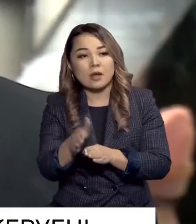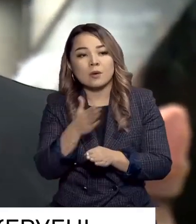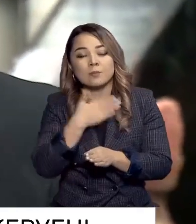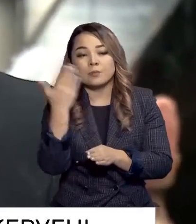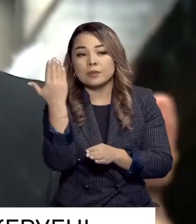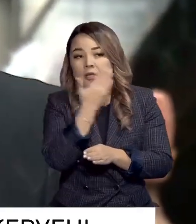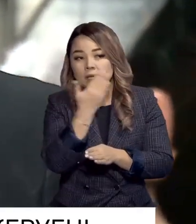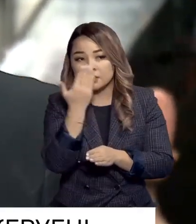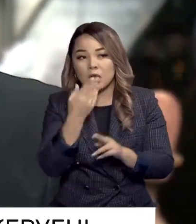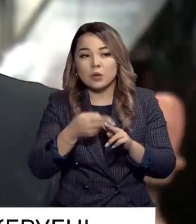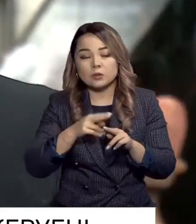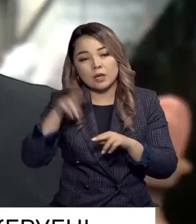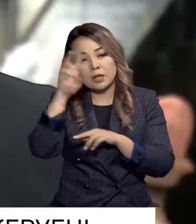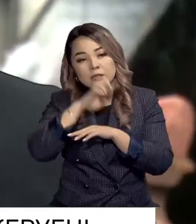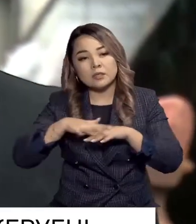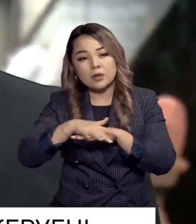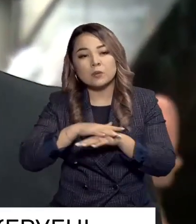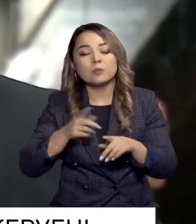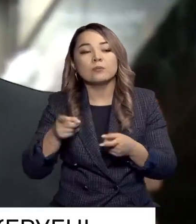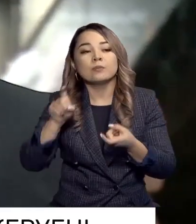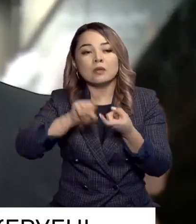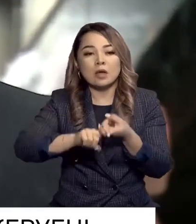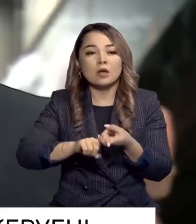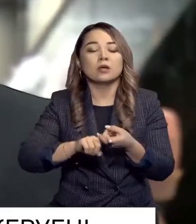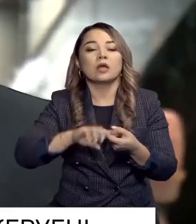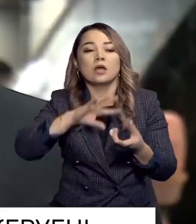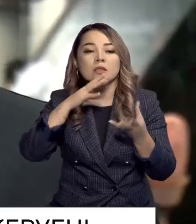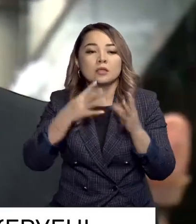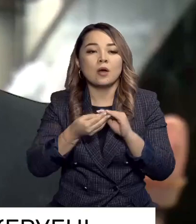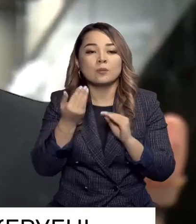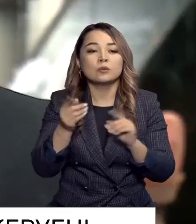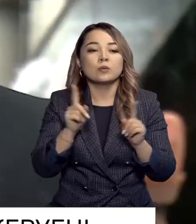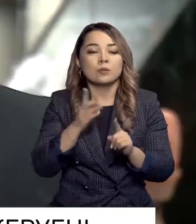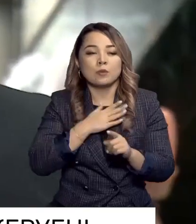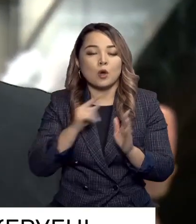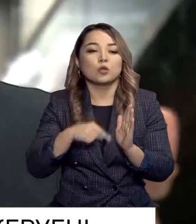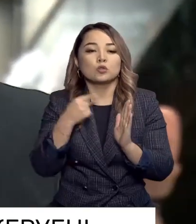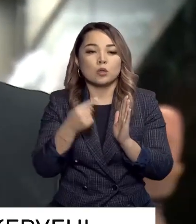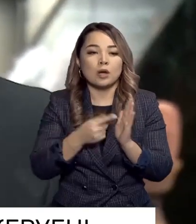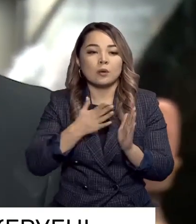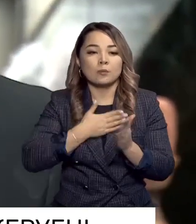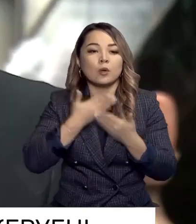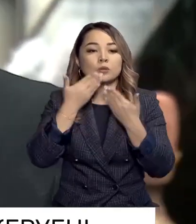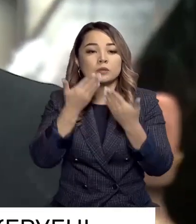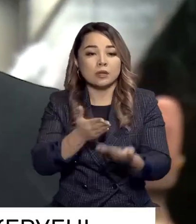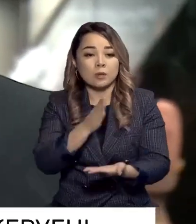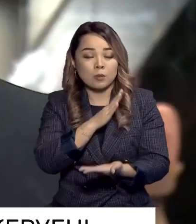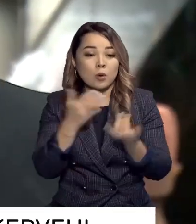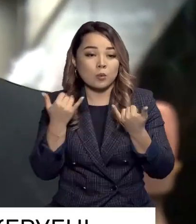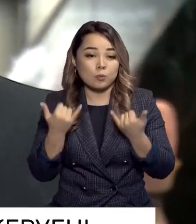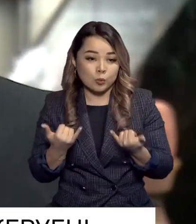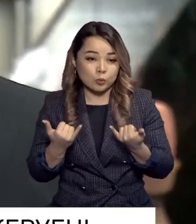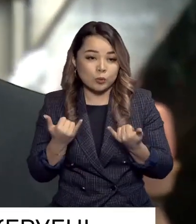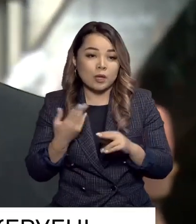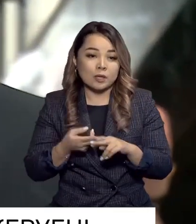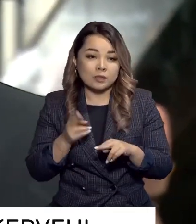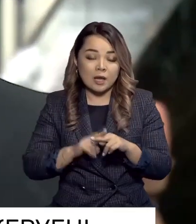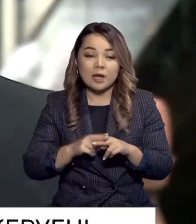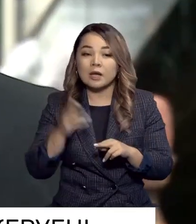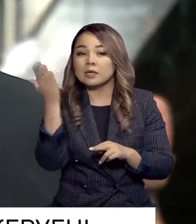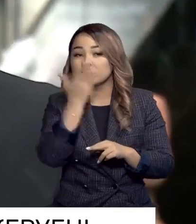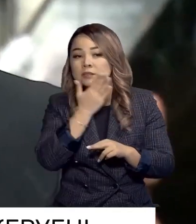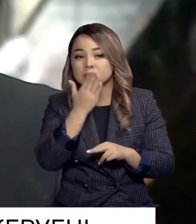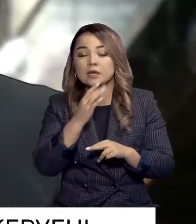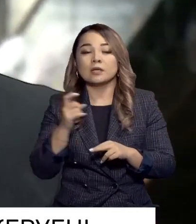барысында елім үшін мен не істедім деген сұрақты үнемі өзіме қоюман болдым. Егер де осы бүгінгі